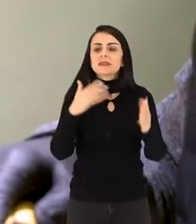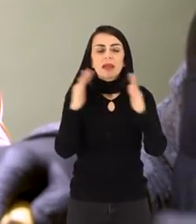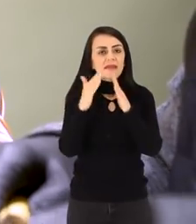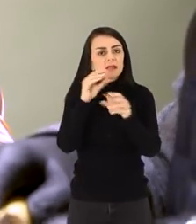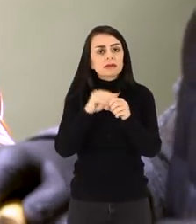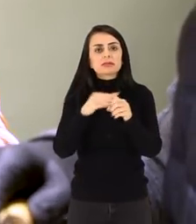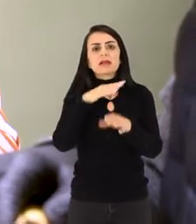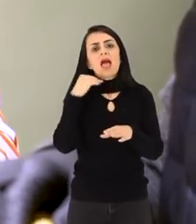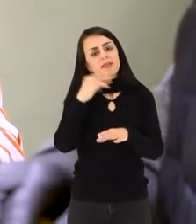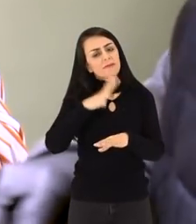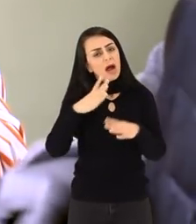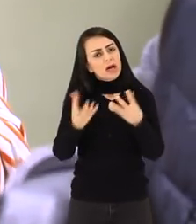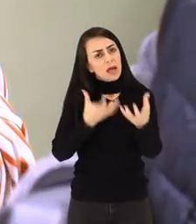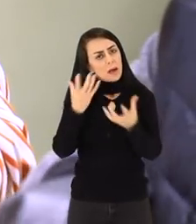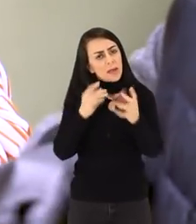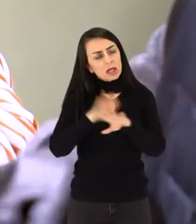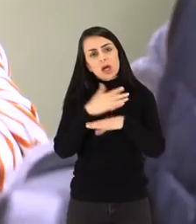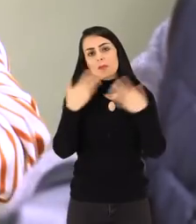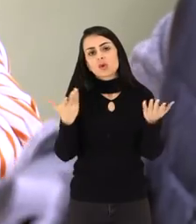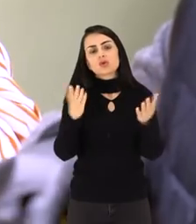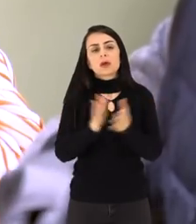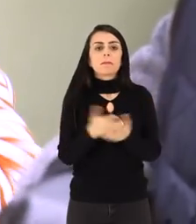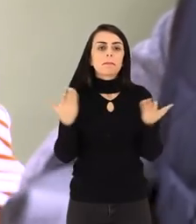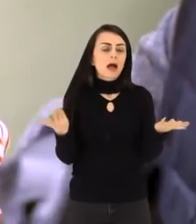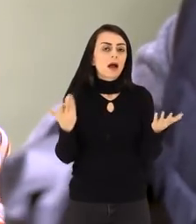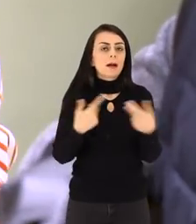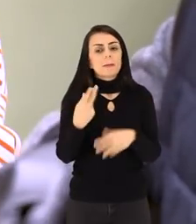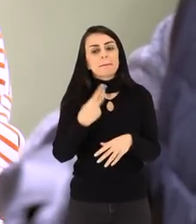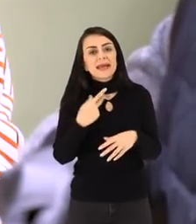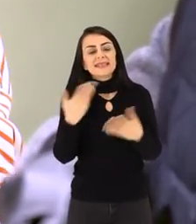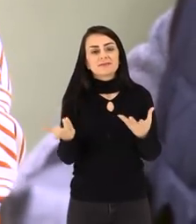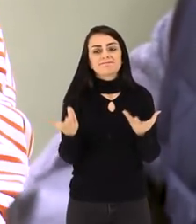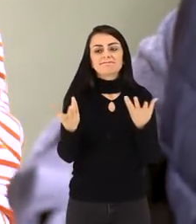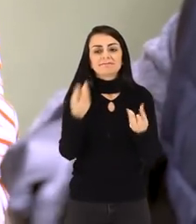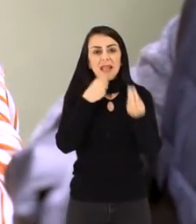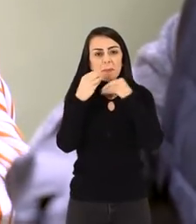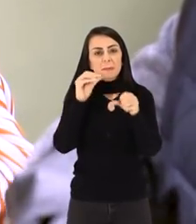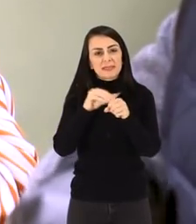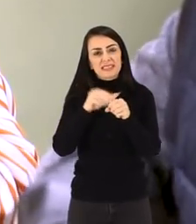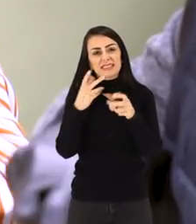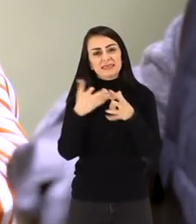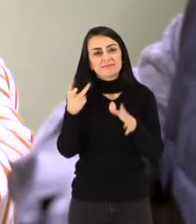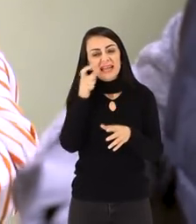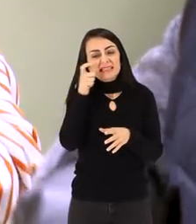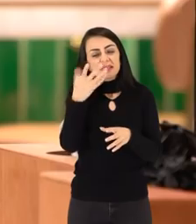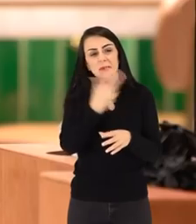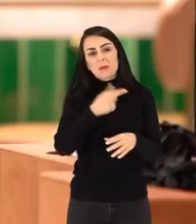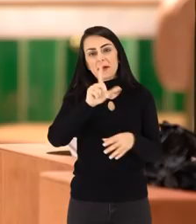et genellikle pişiyor tabii ki bizim de. Ama uzun işlemlerden geçmek zorunda benim işte bu hassasiyetimden